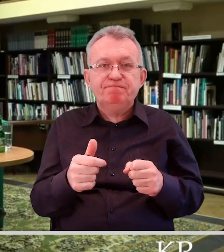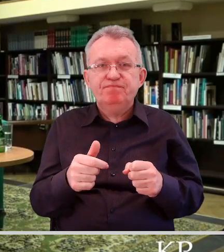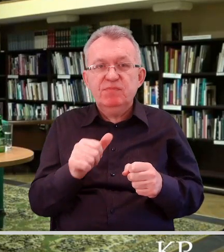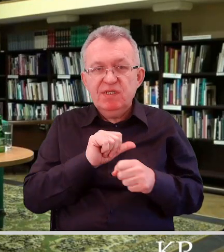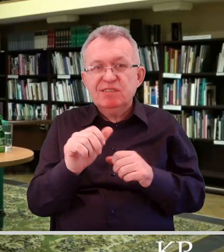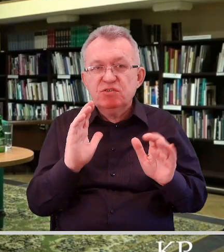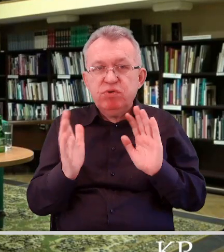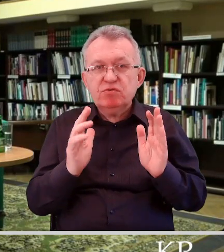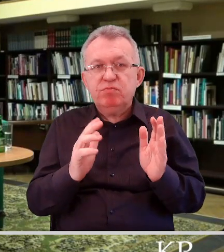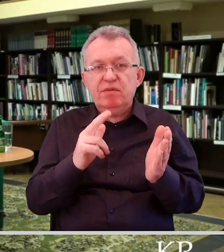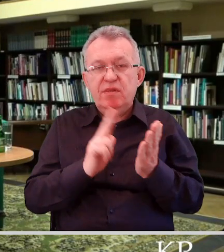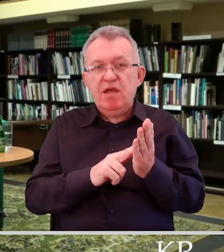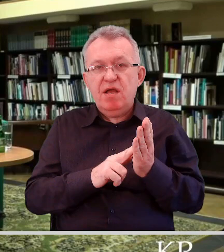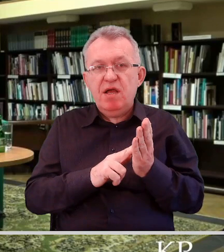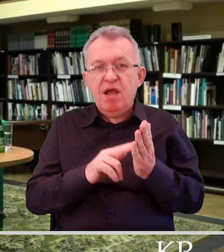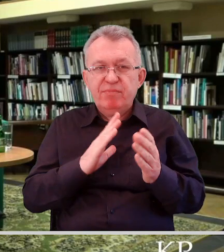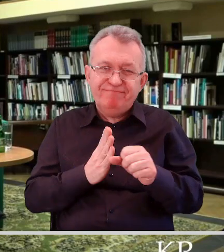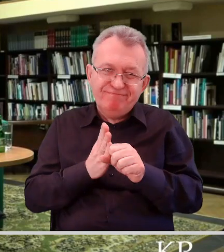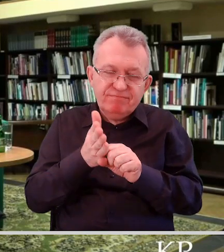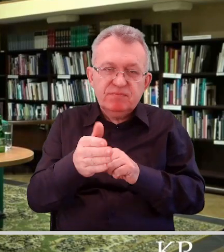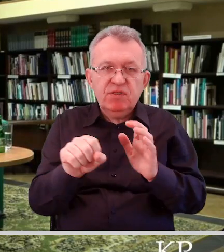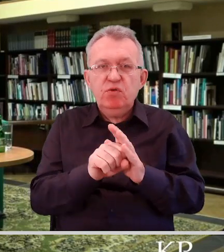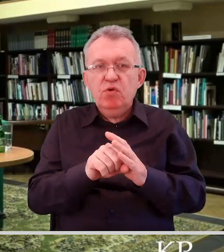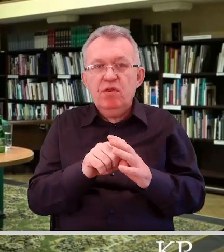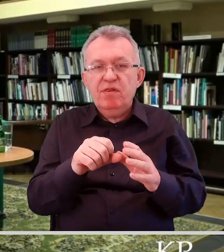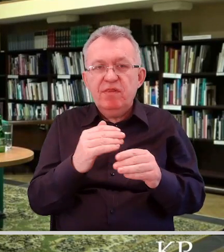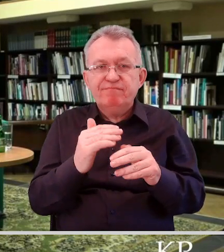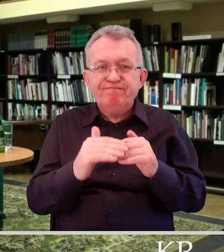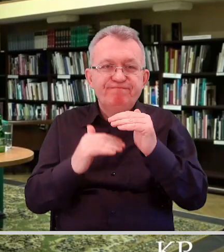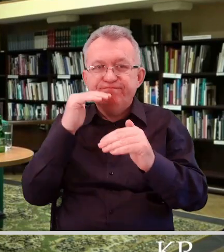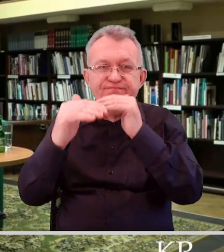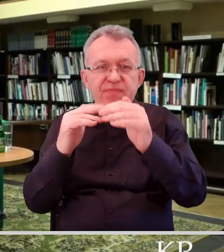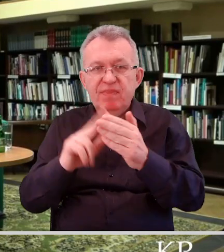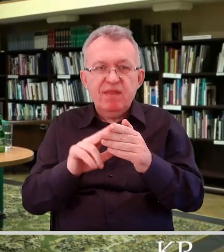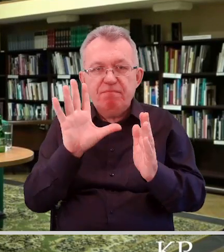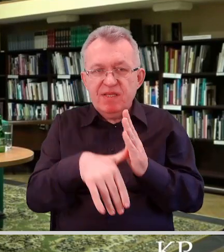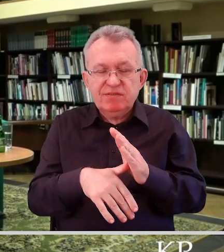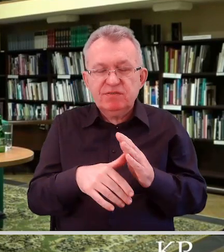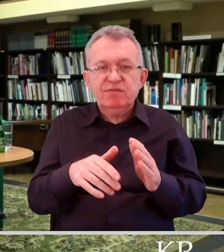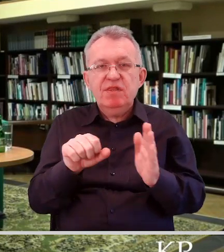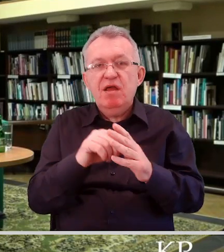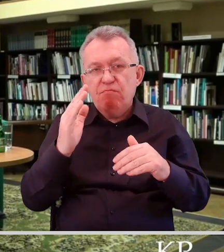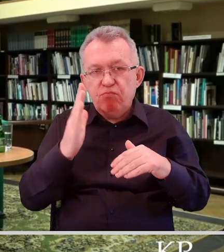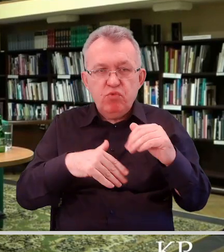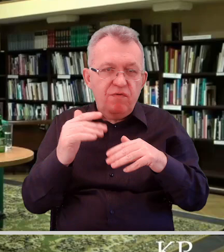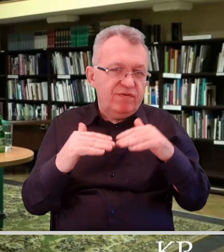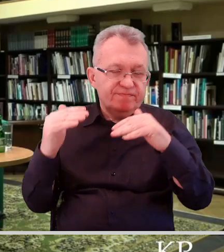jakiś sposób na to, żeby się przedrzeć przez to wszystko, co jest nawarstwione na mieście, tak,